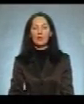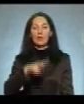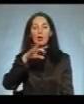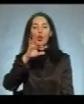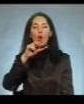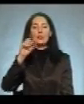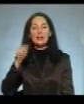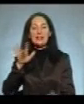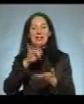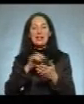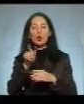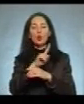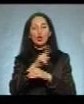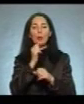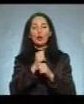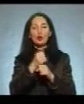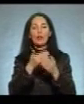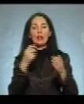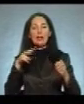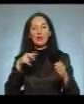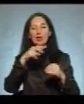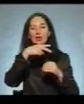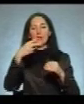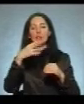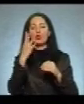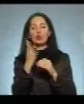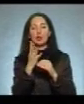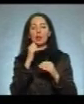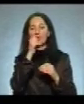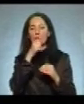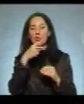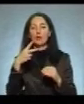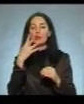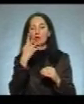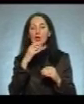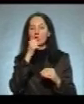Логістичний центр у Тернополі діє від липня 2014 року.